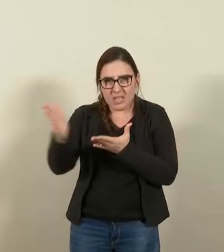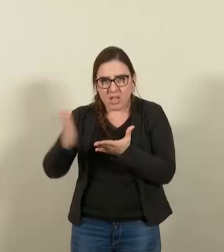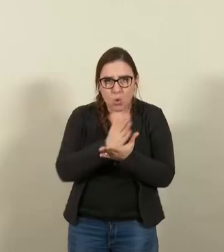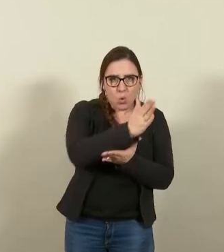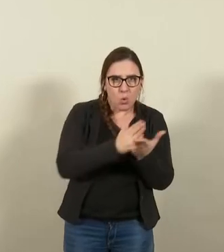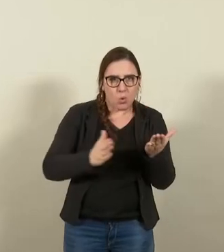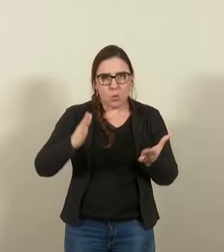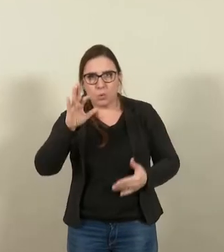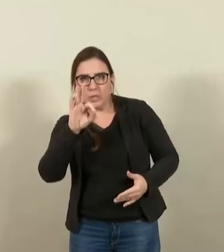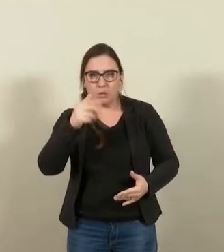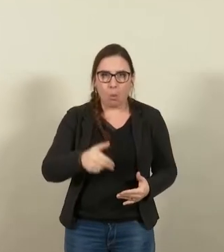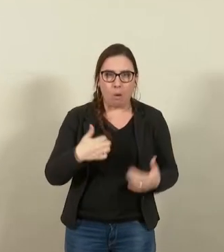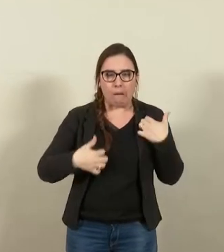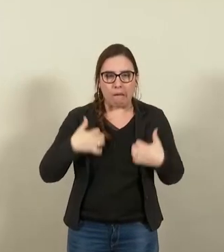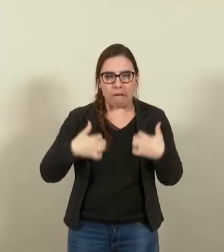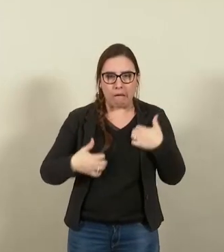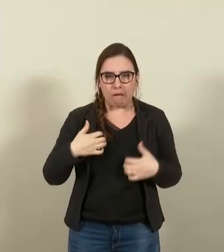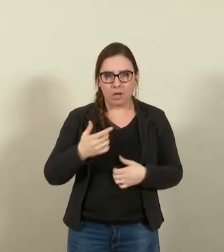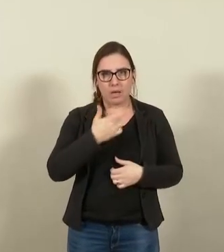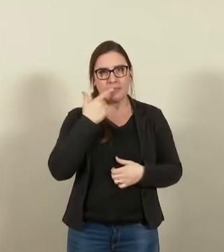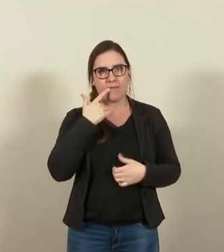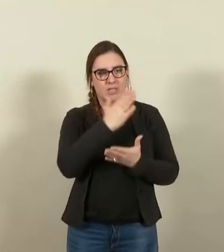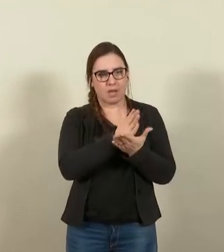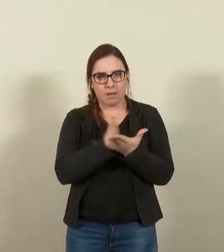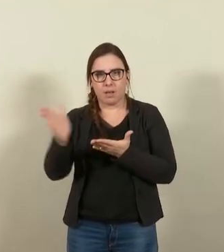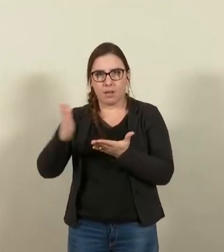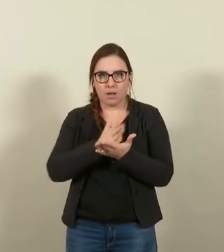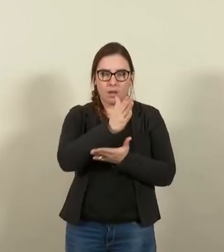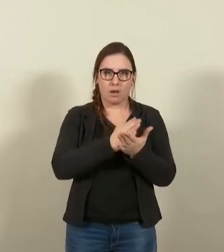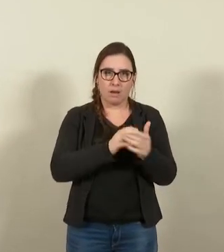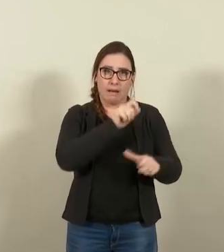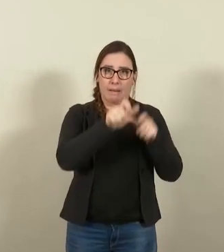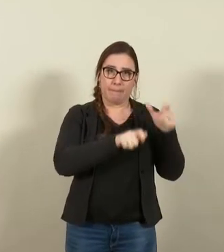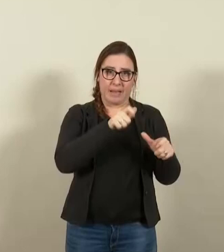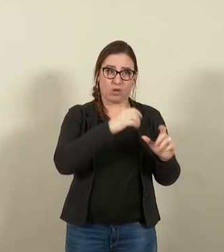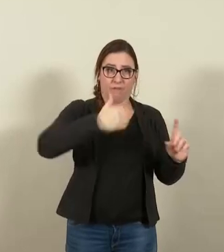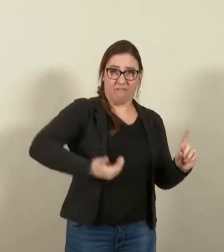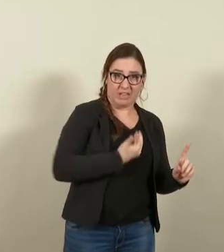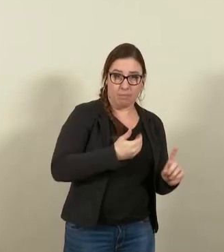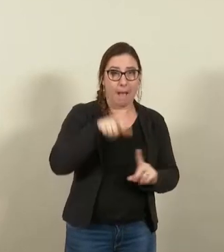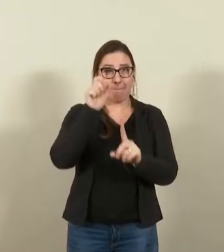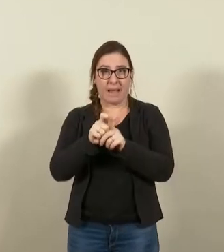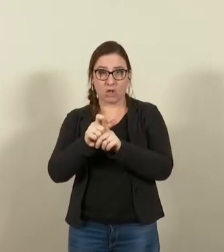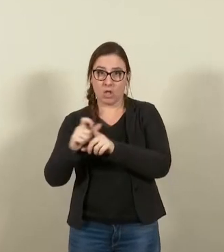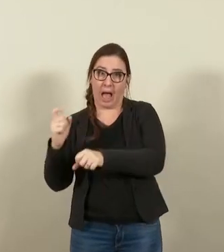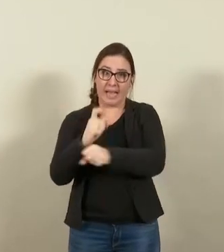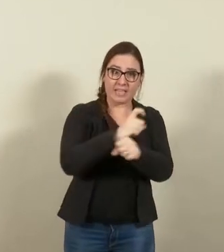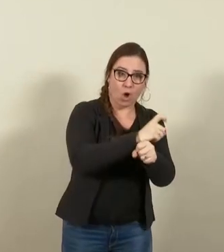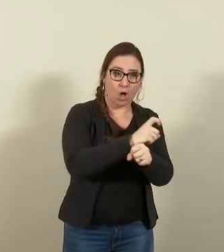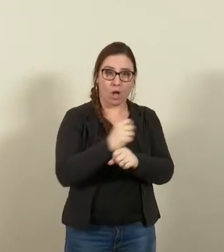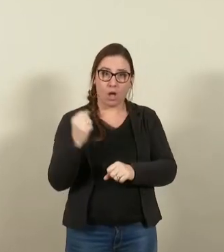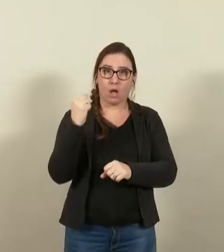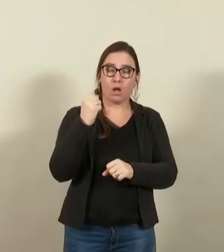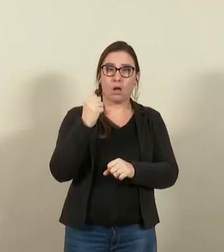que est-ce que ça veut dire qu'il y aurait une médiation entre agresseur et sa victime ça c'est juste pas c'est